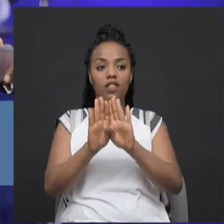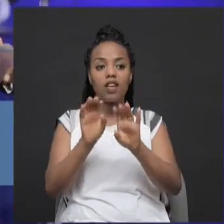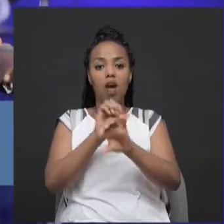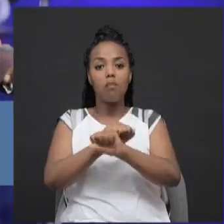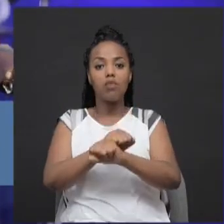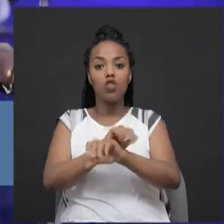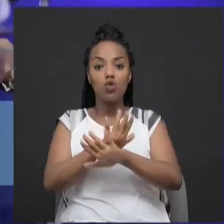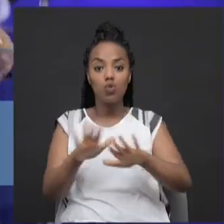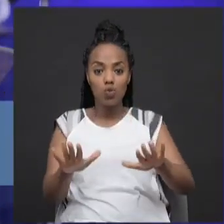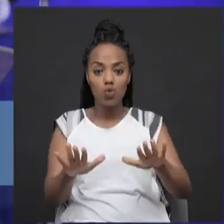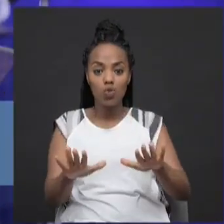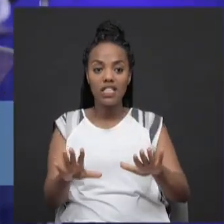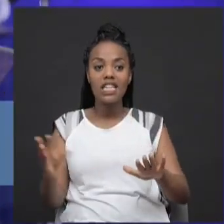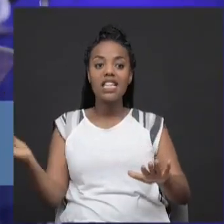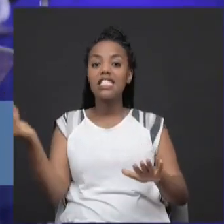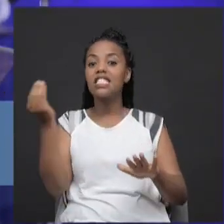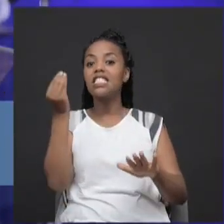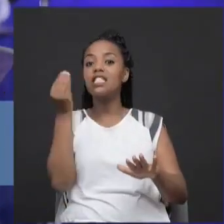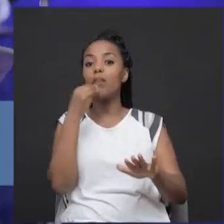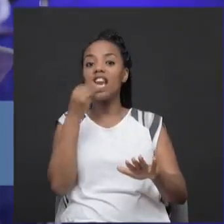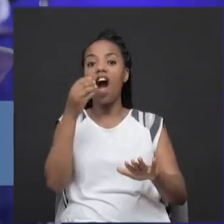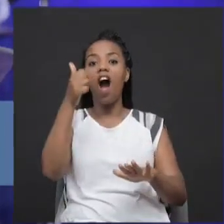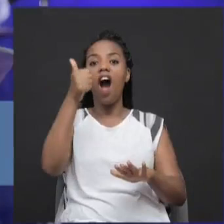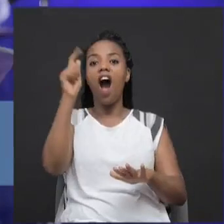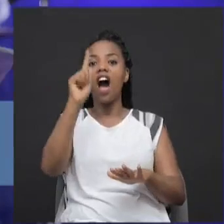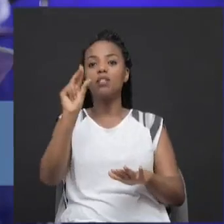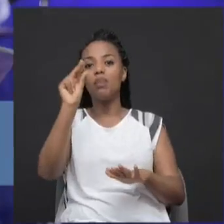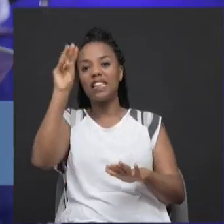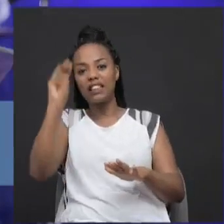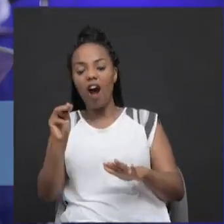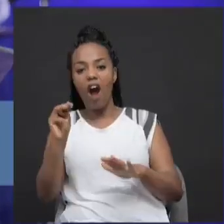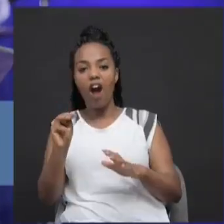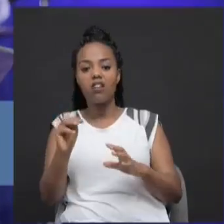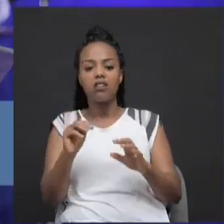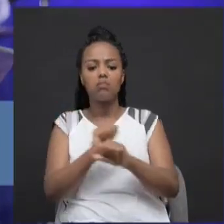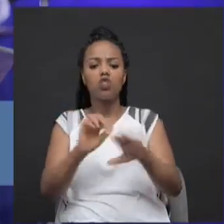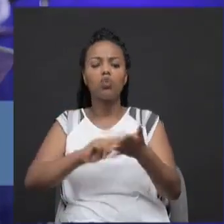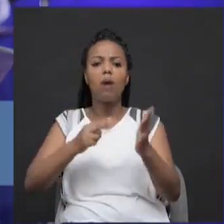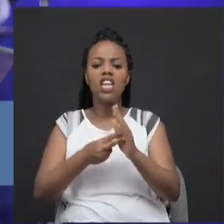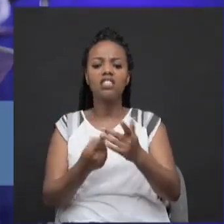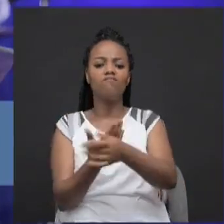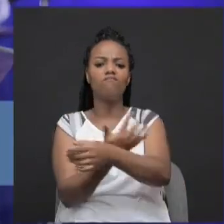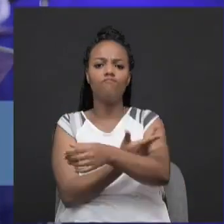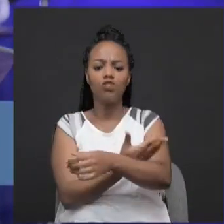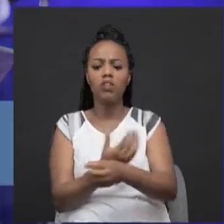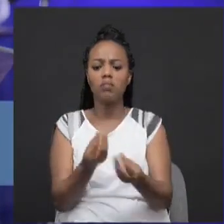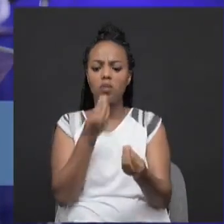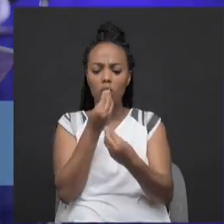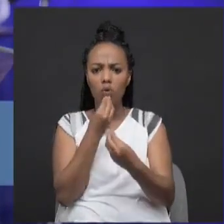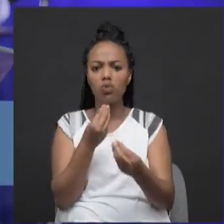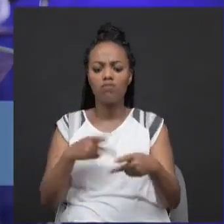ምድሪቱን እንዲበላ አንበጣን ብሰድድ። ማለት ምድሪቱን ማለት ቡቃዮቹን እህሉን ሰብሉን ማለት ነው።